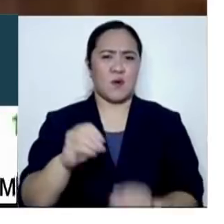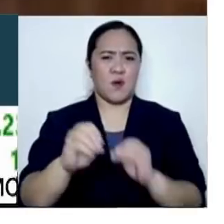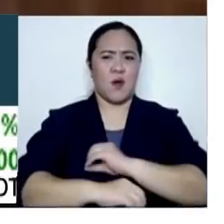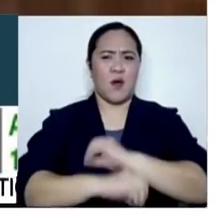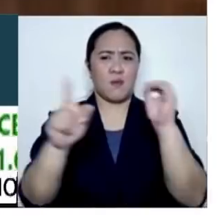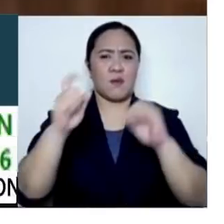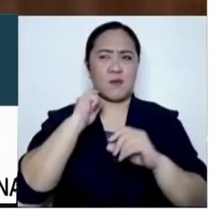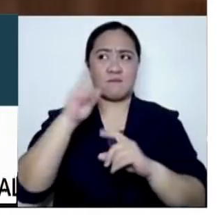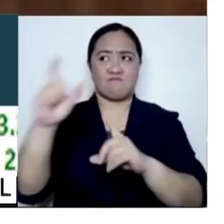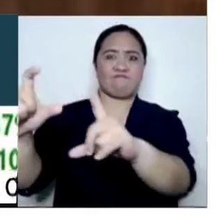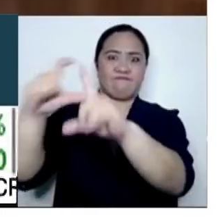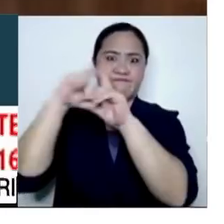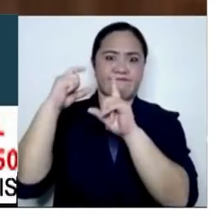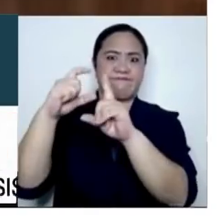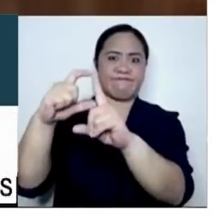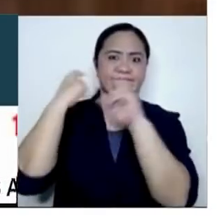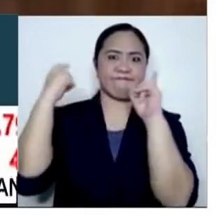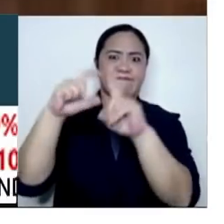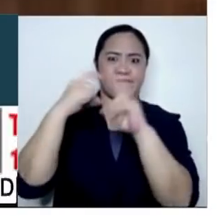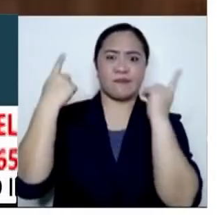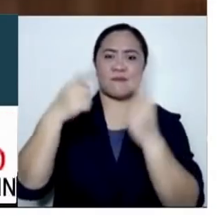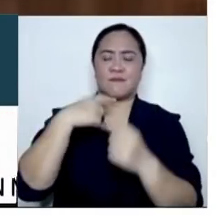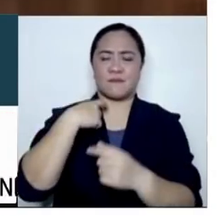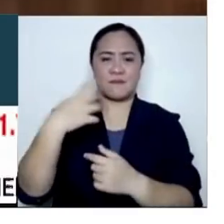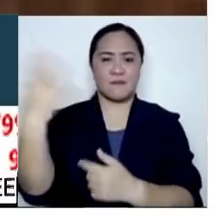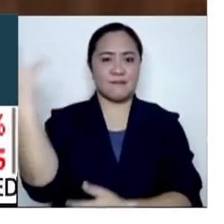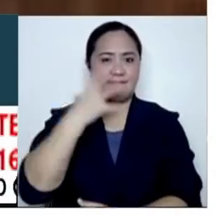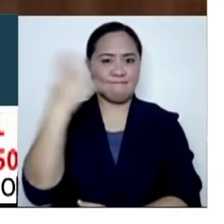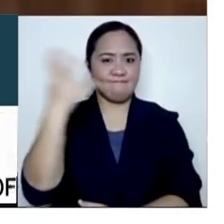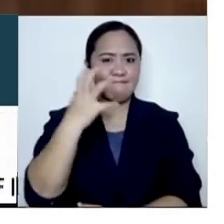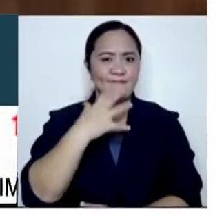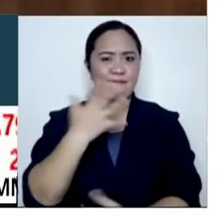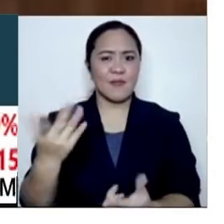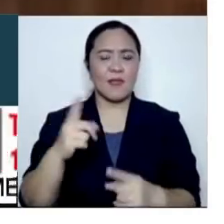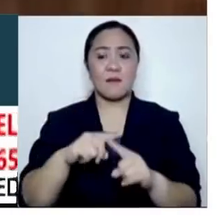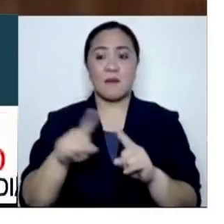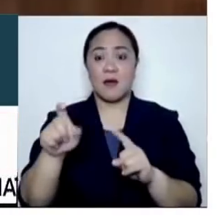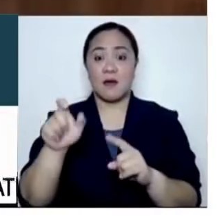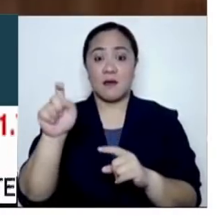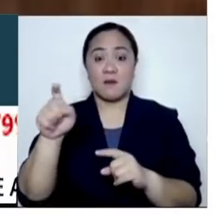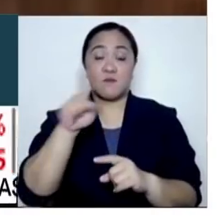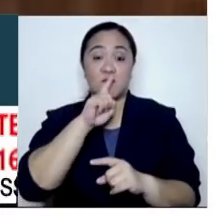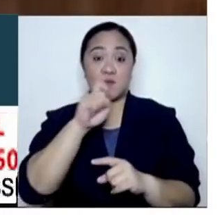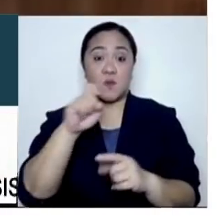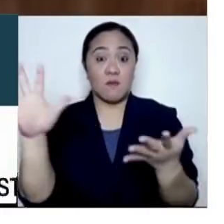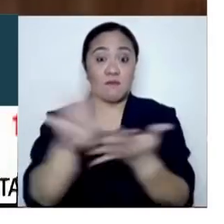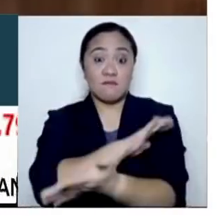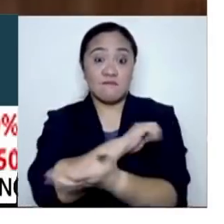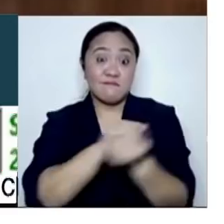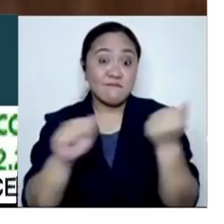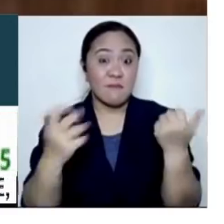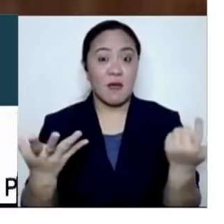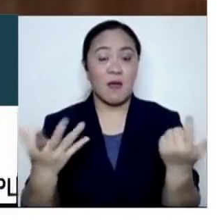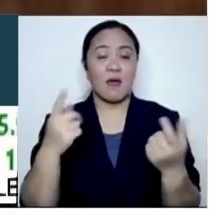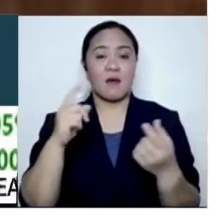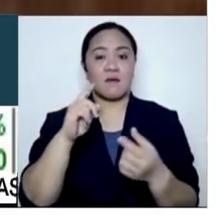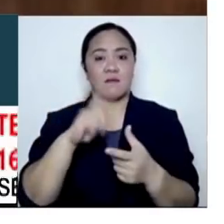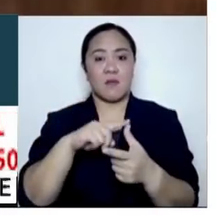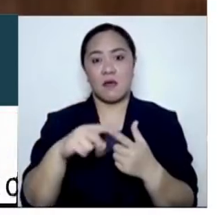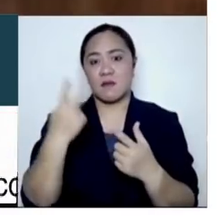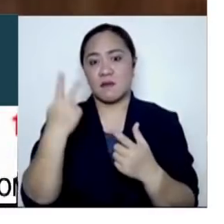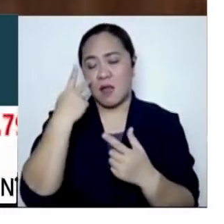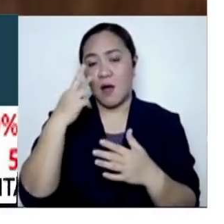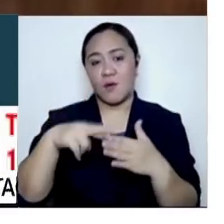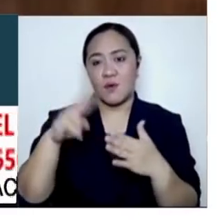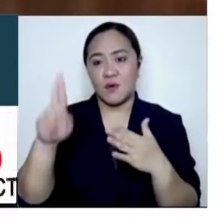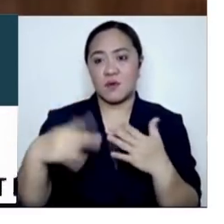murahin. Huwag nyo kami... Huwag kayo nagagalit because those who whom the gods wish to destroy, they first make them mad. Nakikita nyo, o natalo